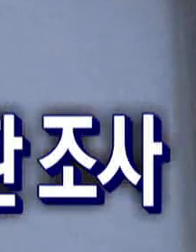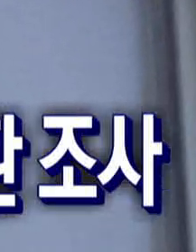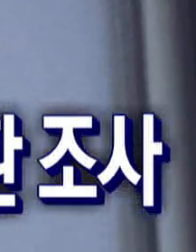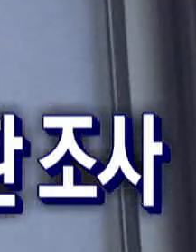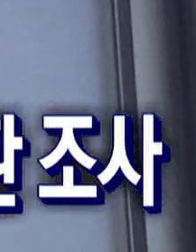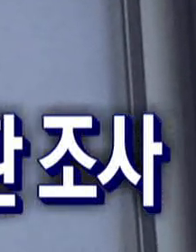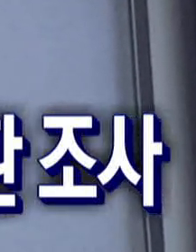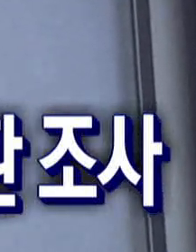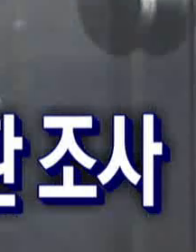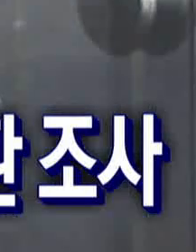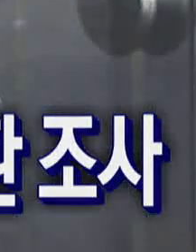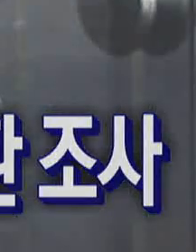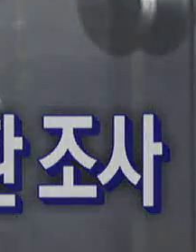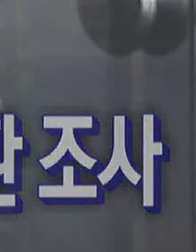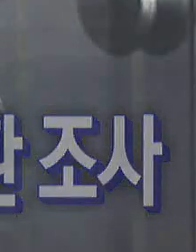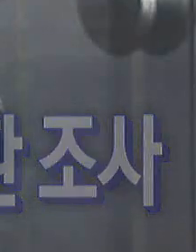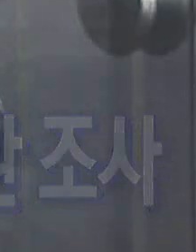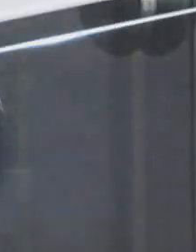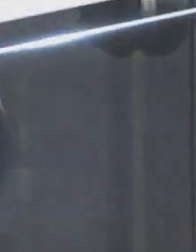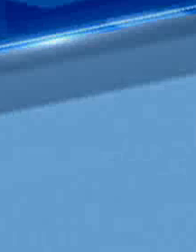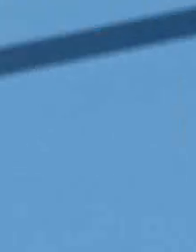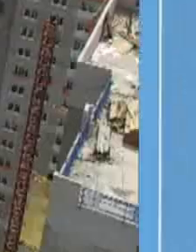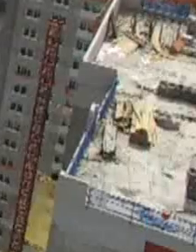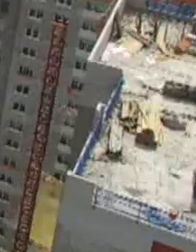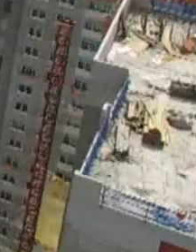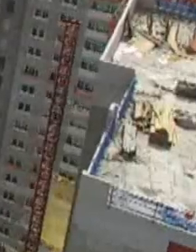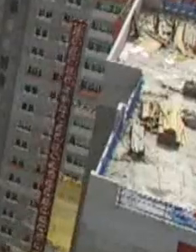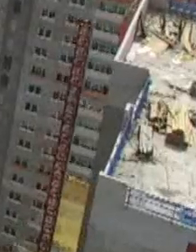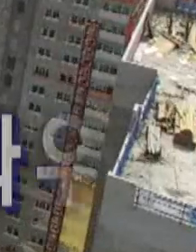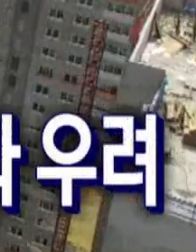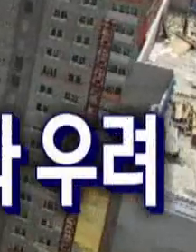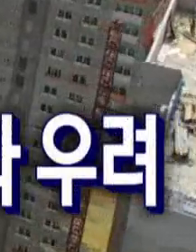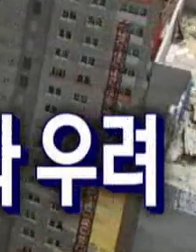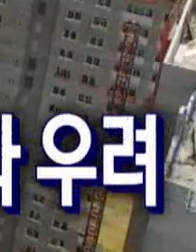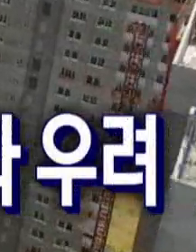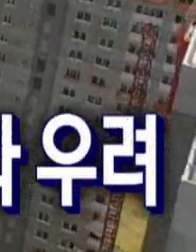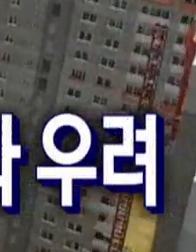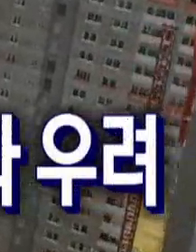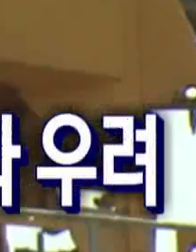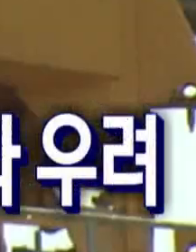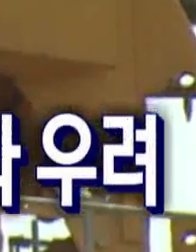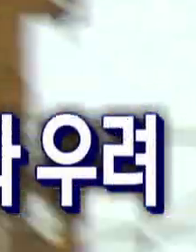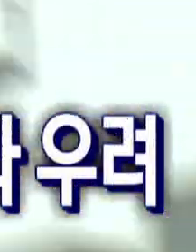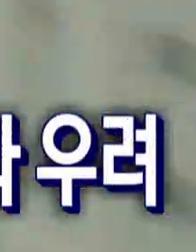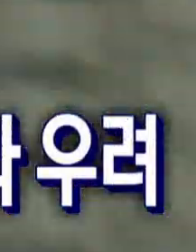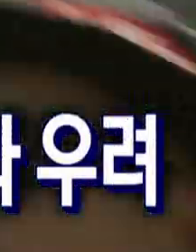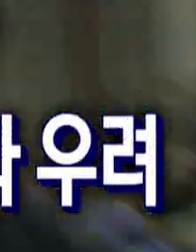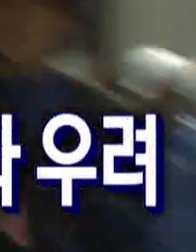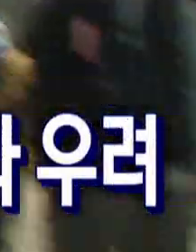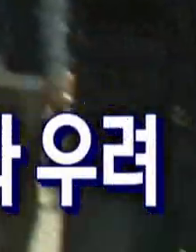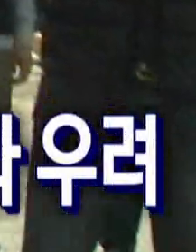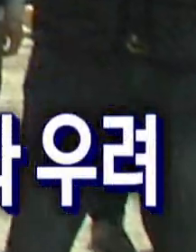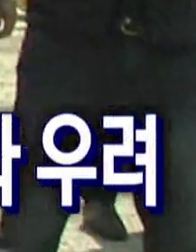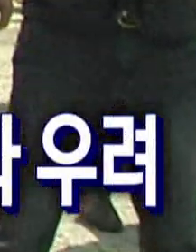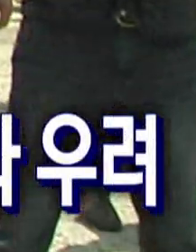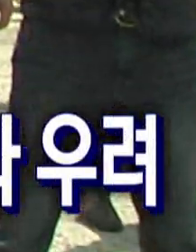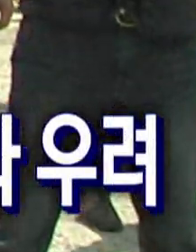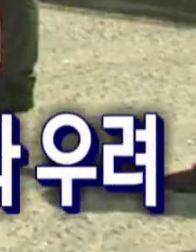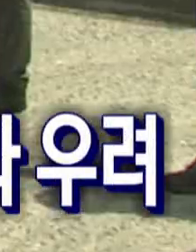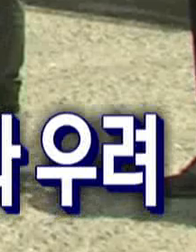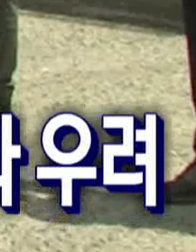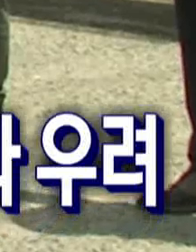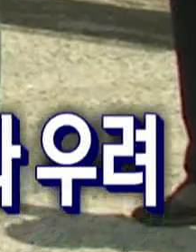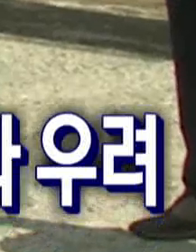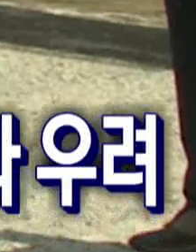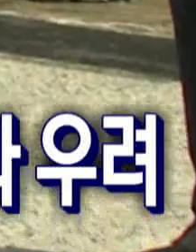당시 업무상 배임 혐의를 받고 있습니다. 전국 타워크레인 노동자들이 오늘 총파업에 들어간 가운데 지역